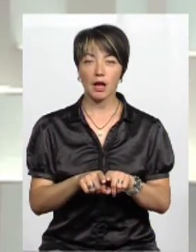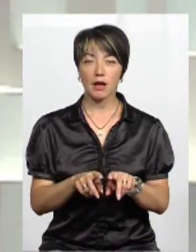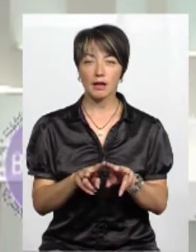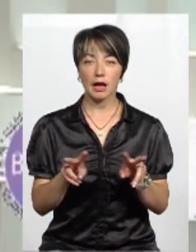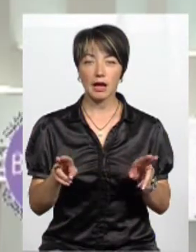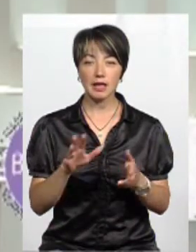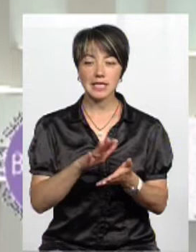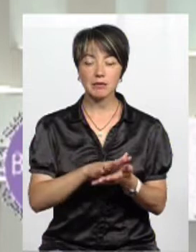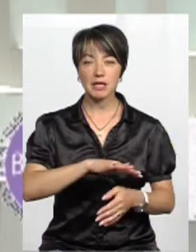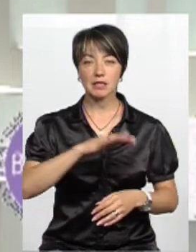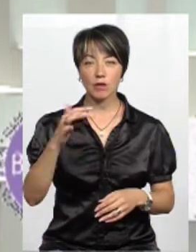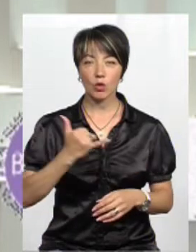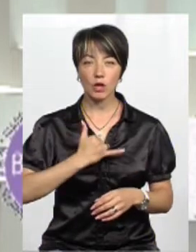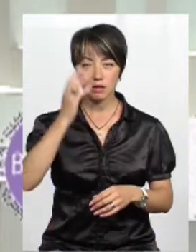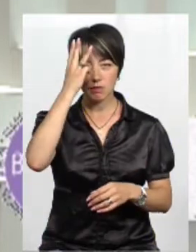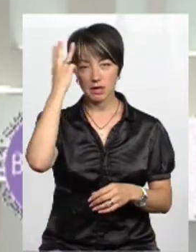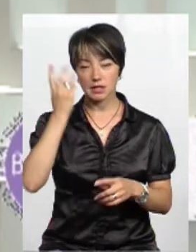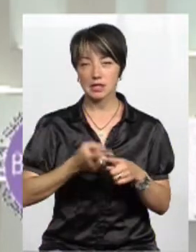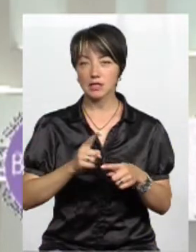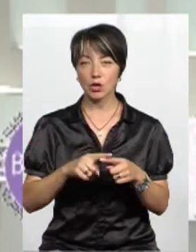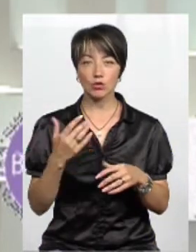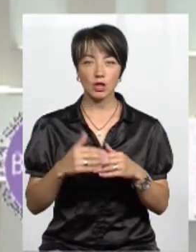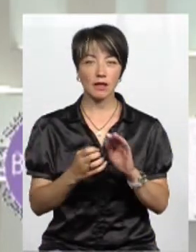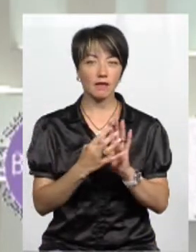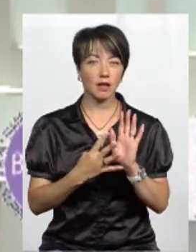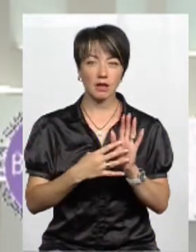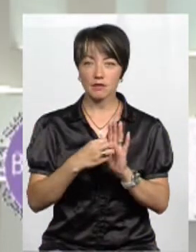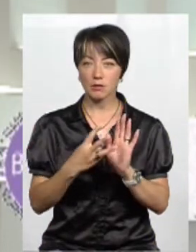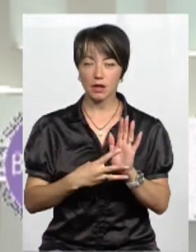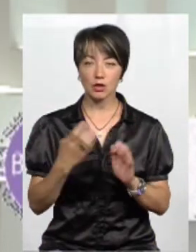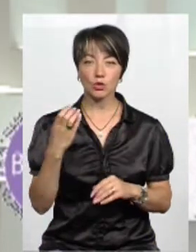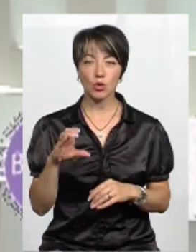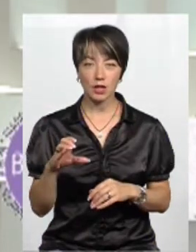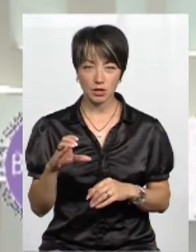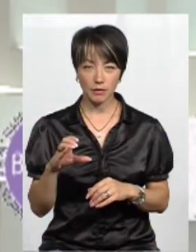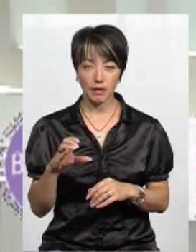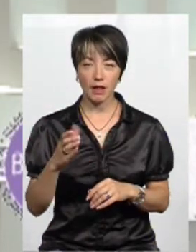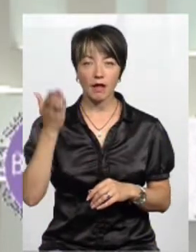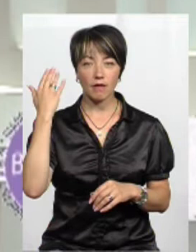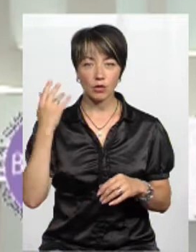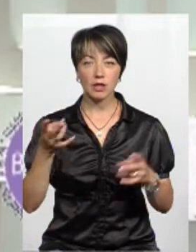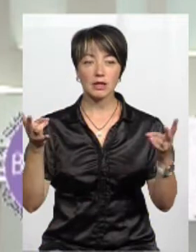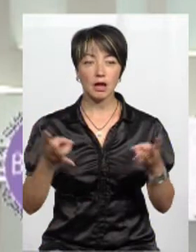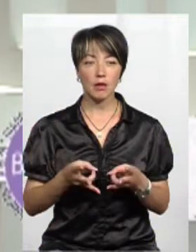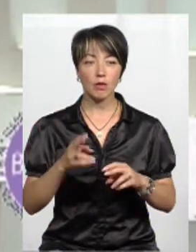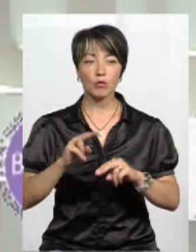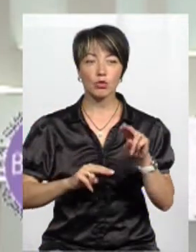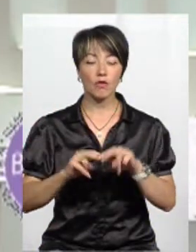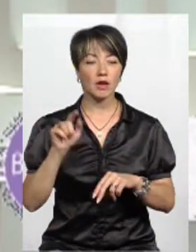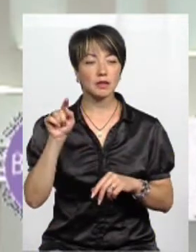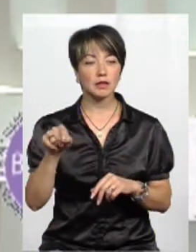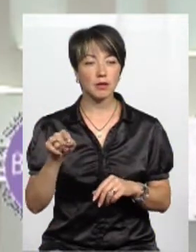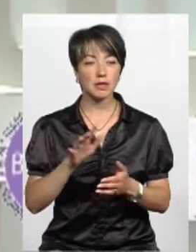Таких сміттєзвалищ, як на Хмельницькому, ну це вже якесь 19 чи 18 сторіччя. Давно вже треба побудувати